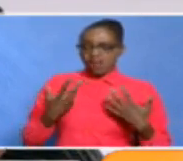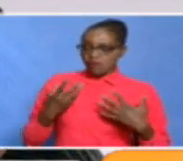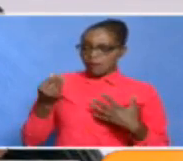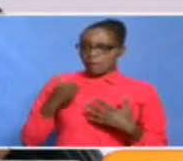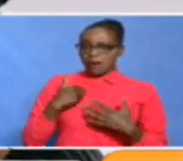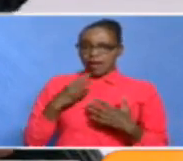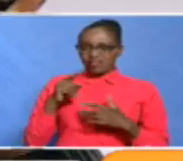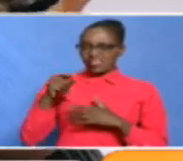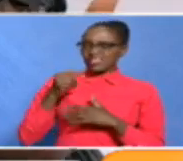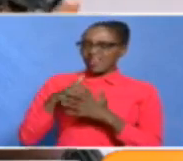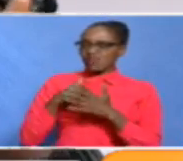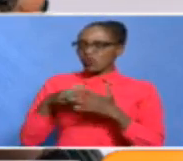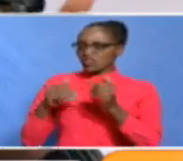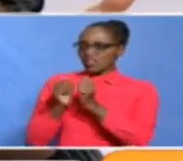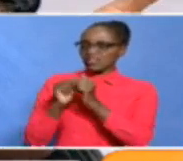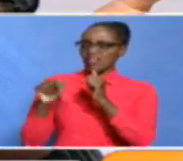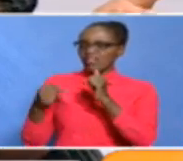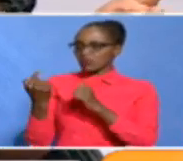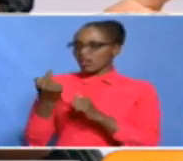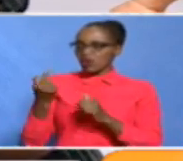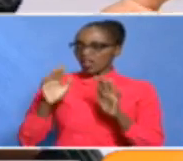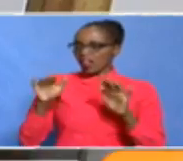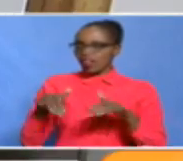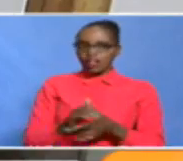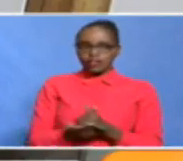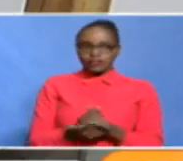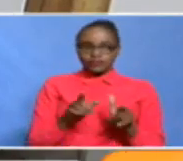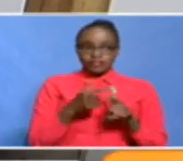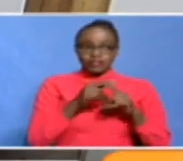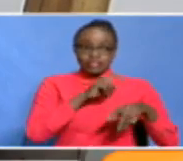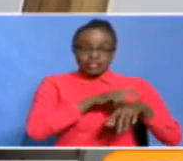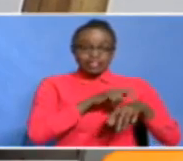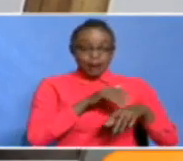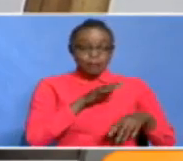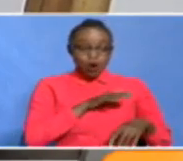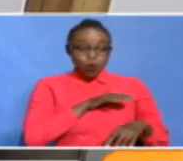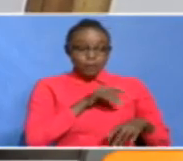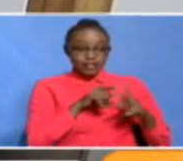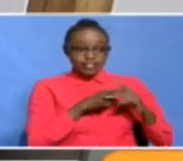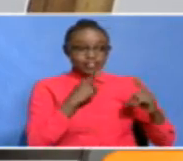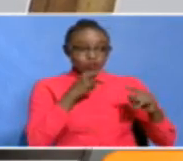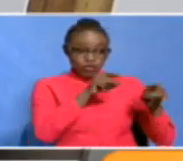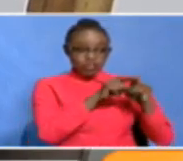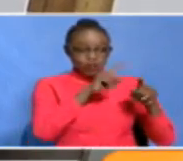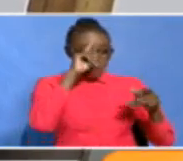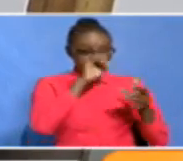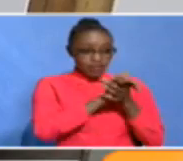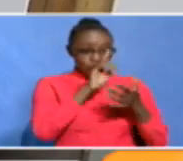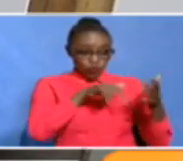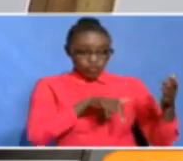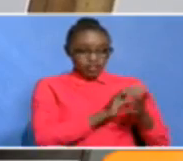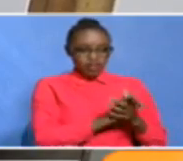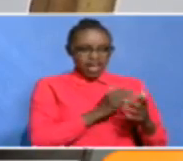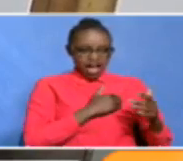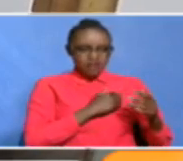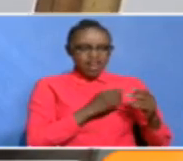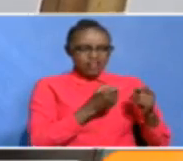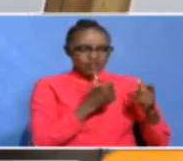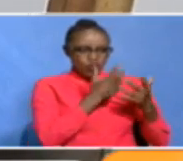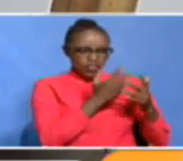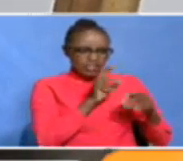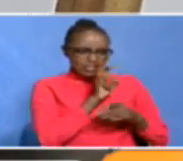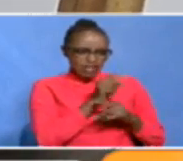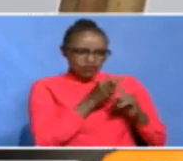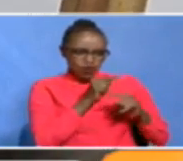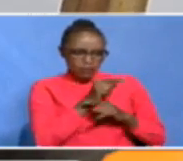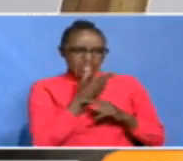pesa gani? Anapata 10,000 mama. Msafwari. Mwanamke akianza kuzungumza hivyo, niamini kwamba kuna mambo fulani ameona kutoka kwa